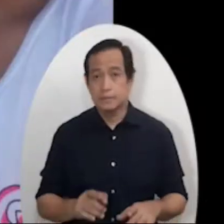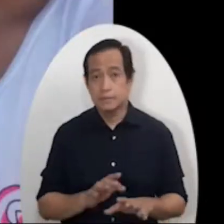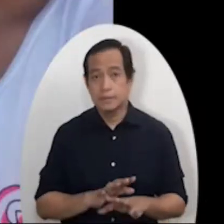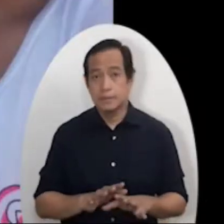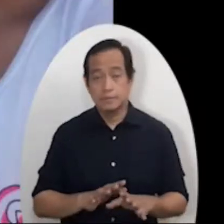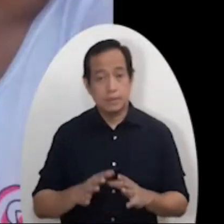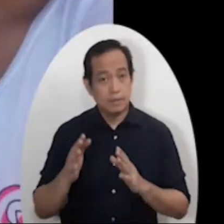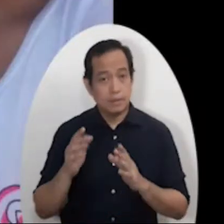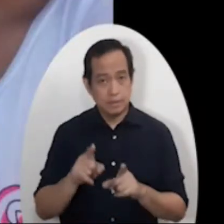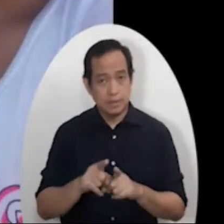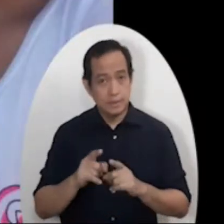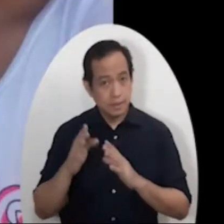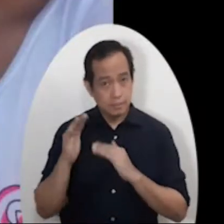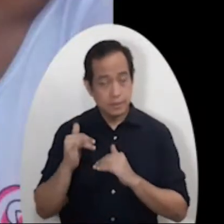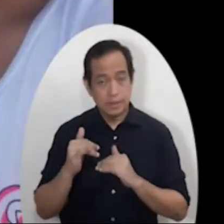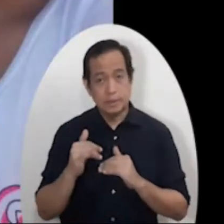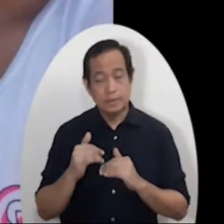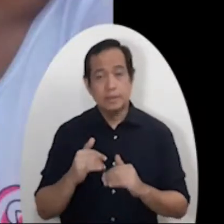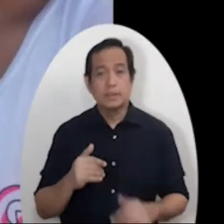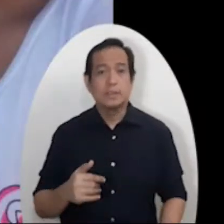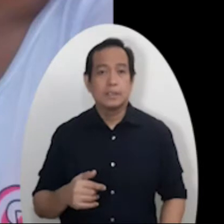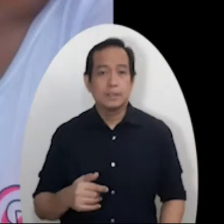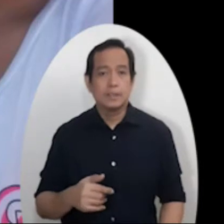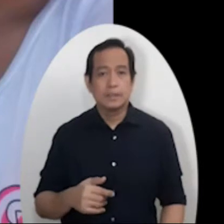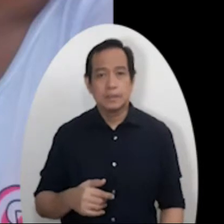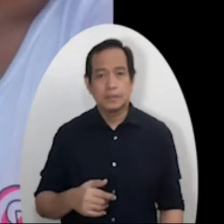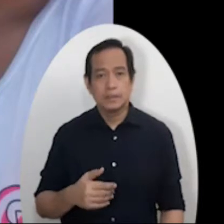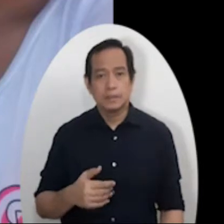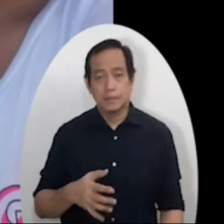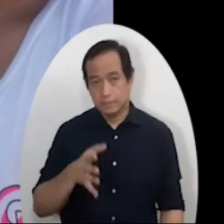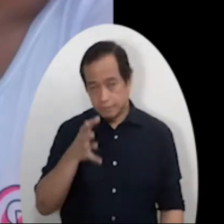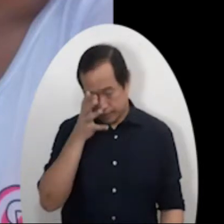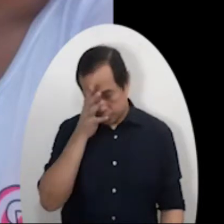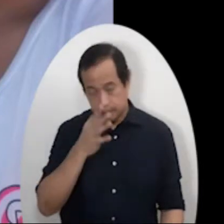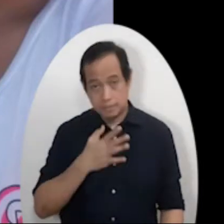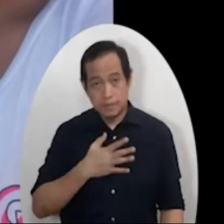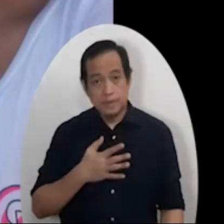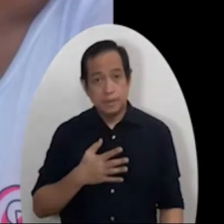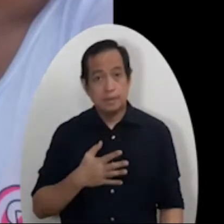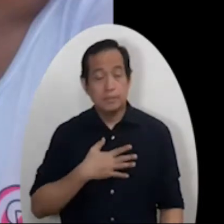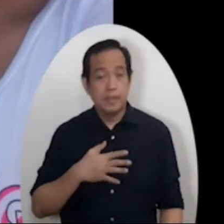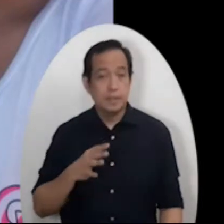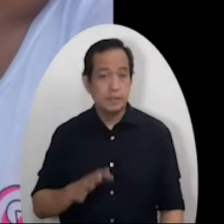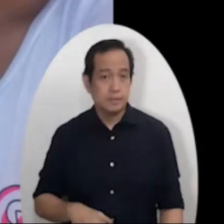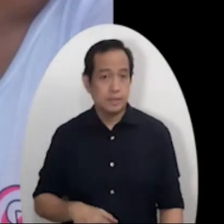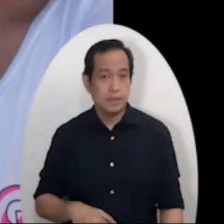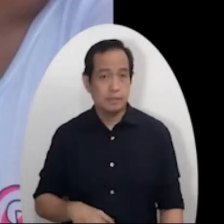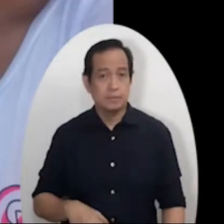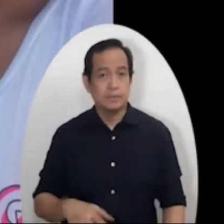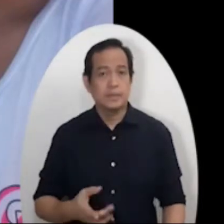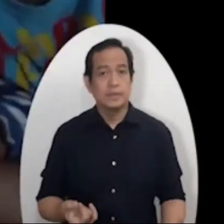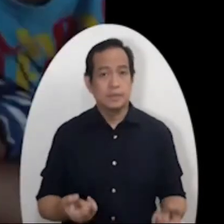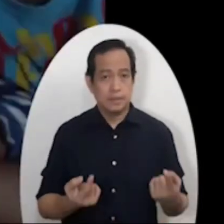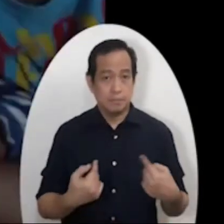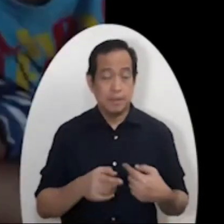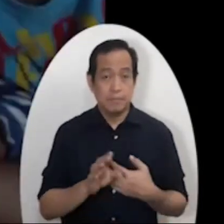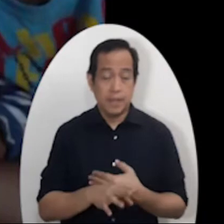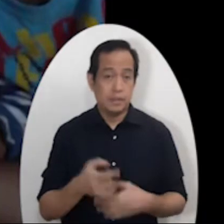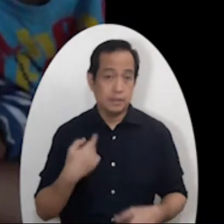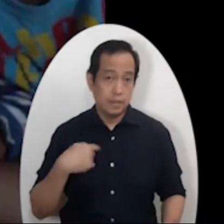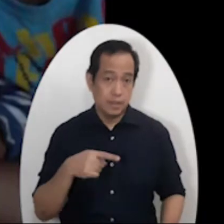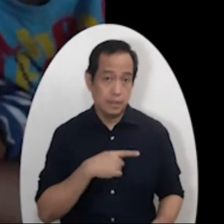ng kanilang buhay. Dito sa ating programang, ang layunin ay makatulong mula noon hanggang